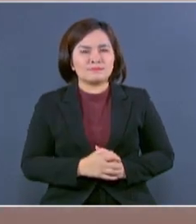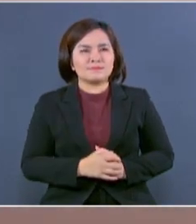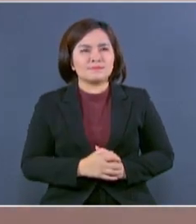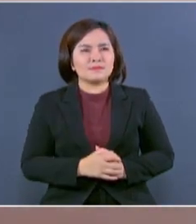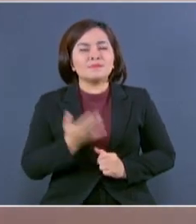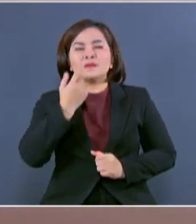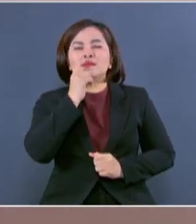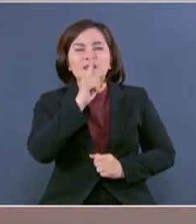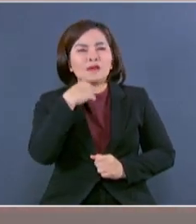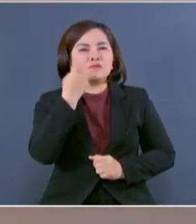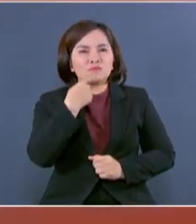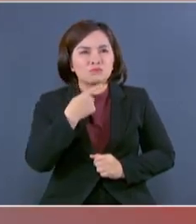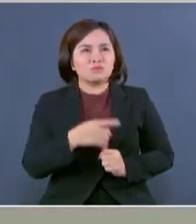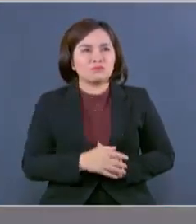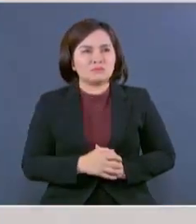เมื่อกี้ด่า